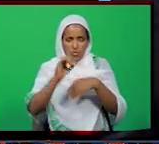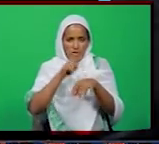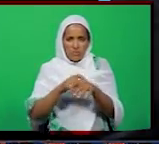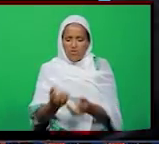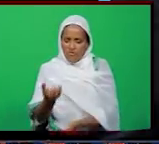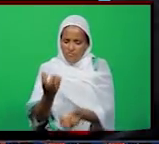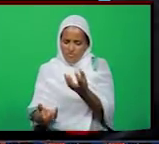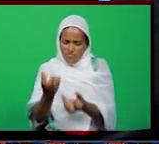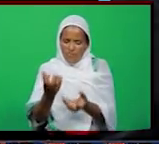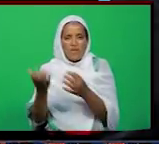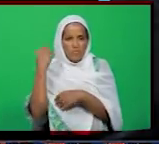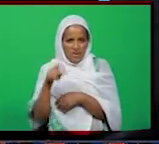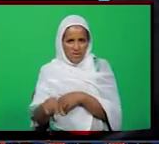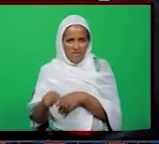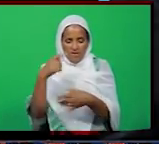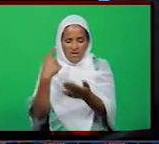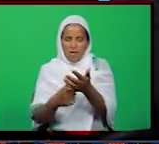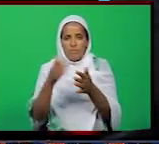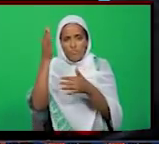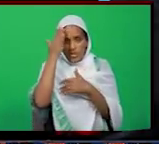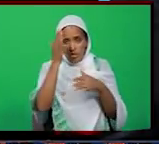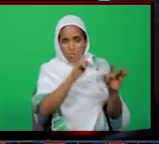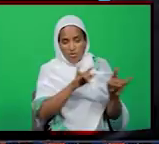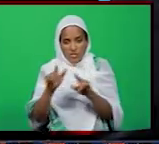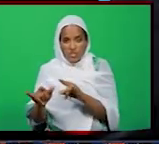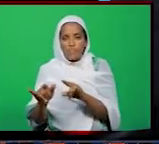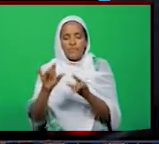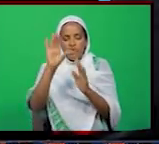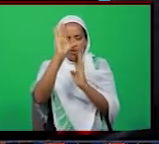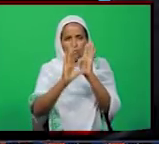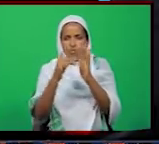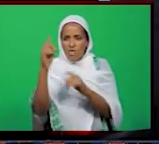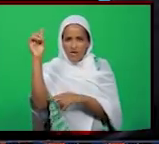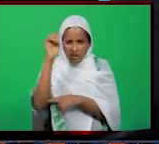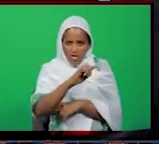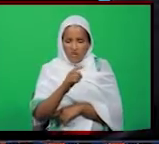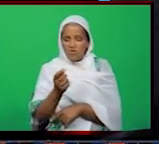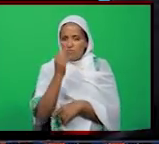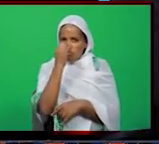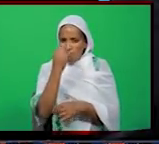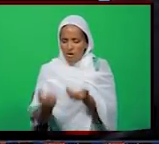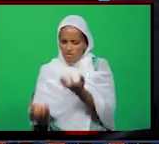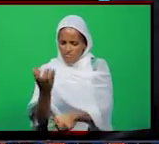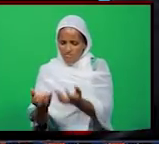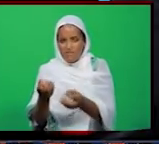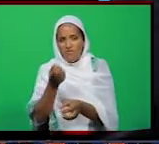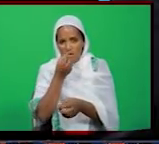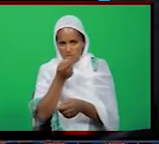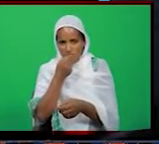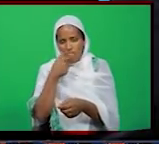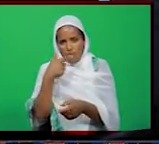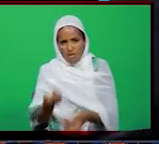ነው የተነፈረው። ይህም ይታወቅ ዘንድ የግንቦት ልደታ ንፍሮ ይባላል። ስለዚህ